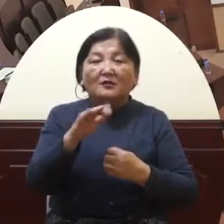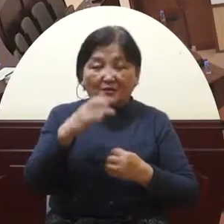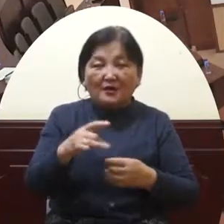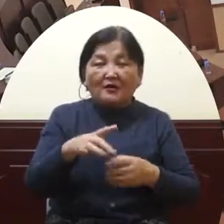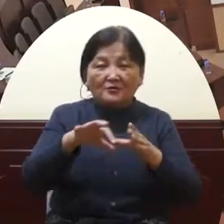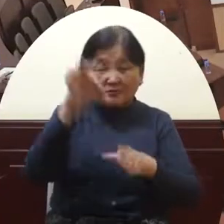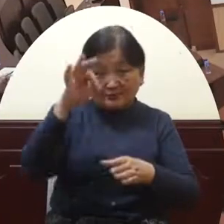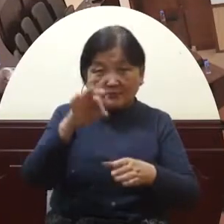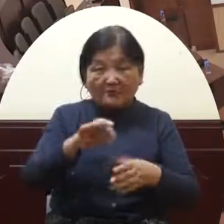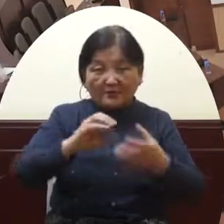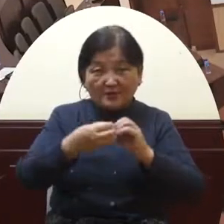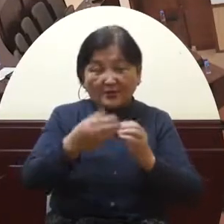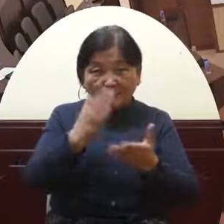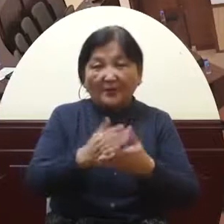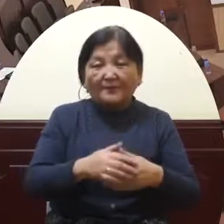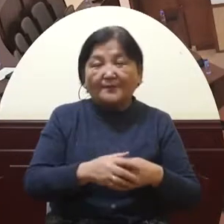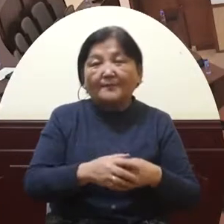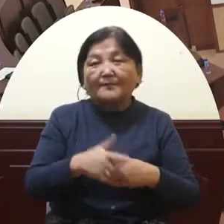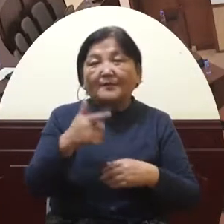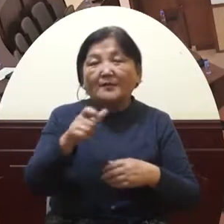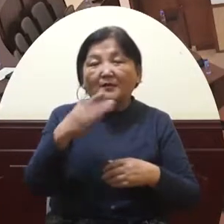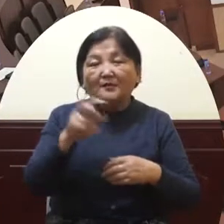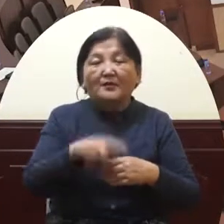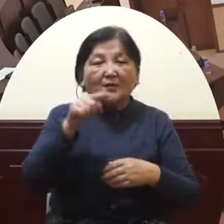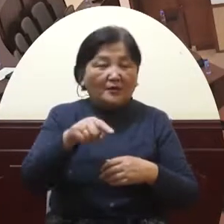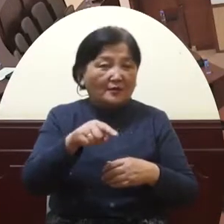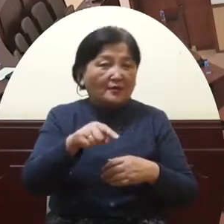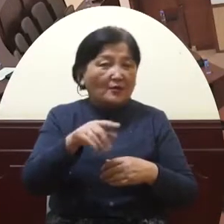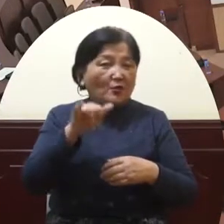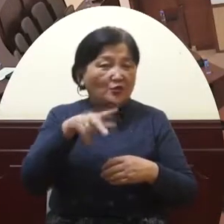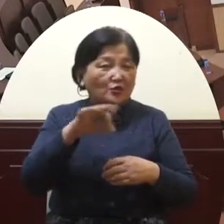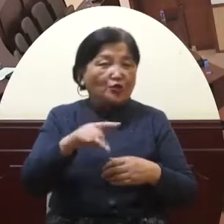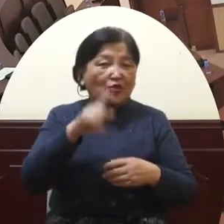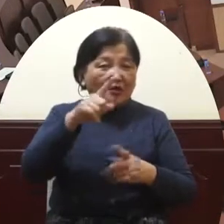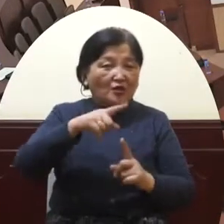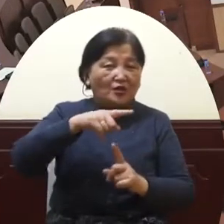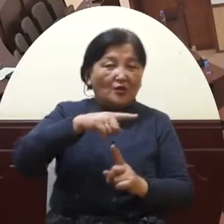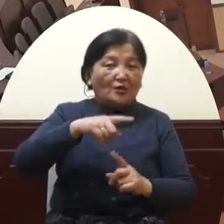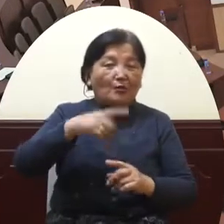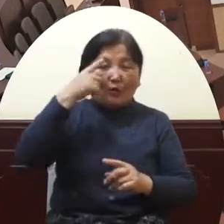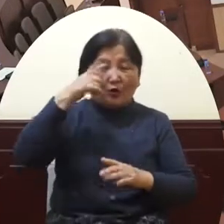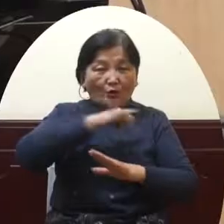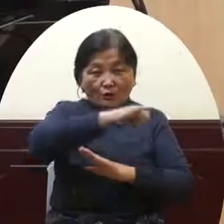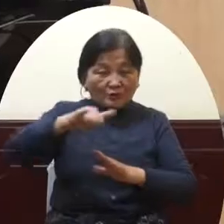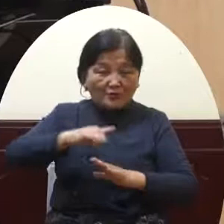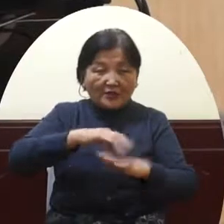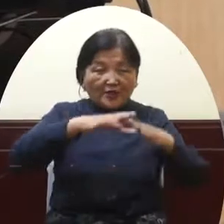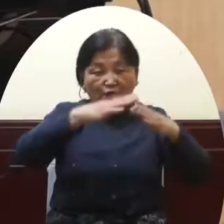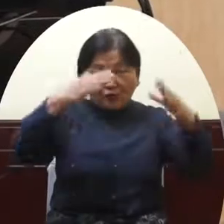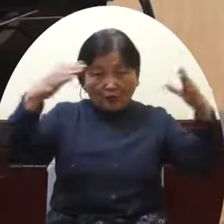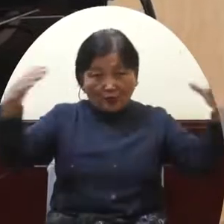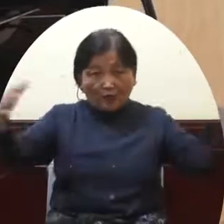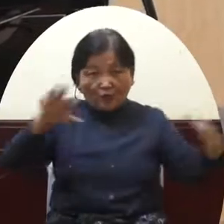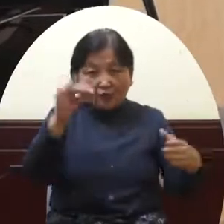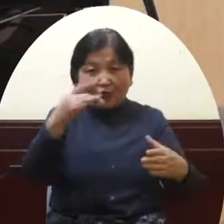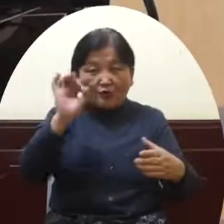ирсэн. А одоо энэ ярьж байгаа тогтолцоо бол бүр улсыг нэг тойрог болгож сонгуулийн мажоритар хэлбэрийг хэрэглэх гэж